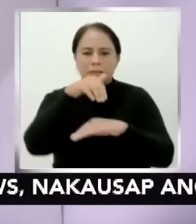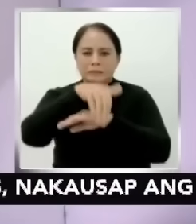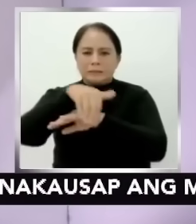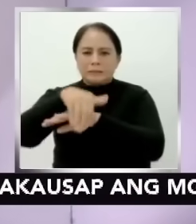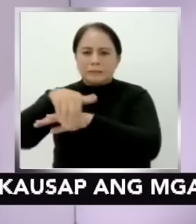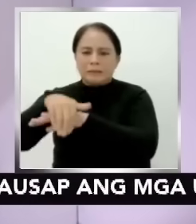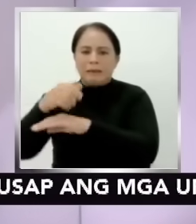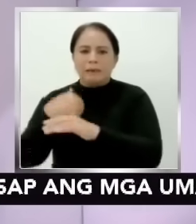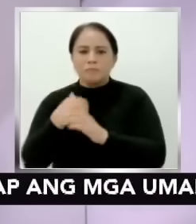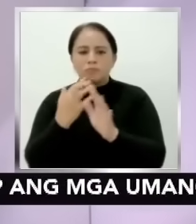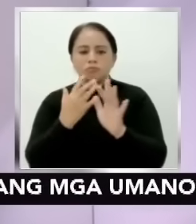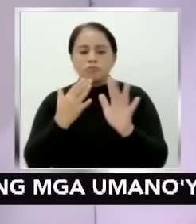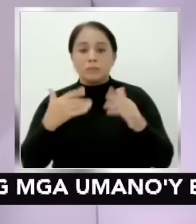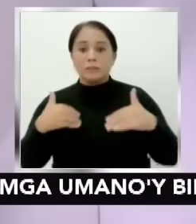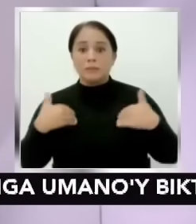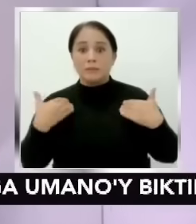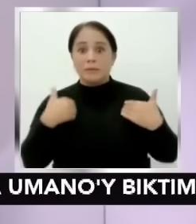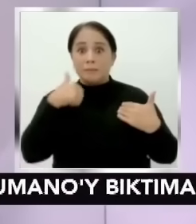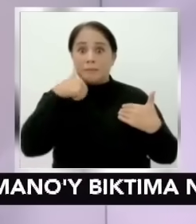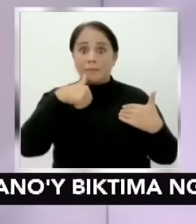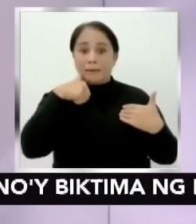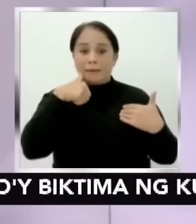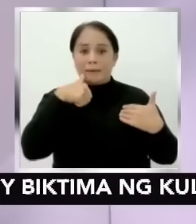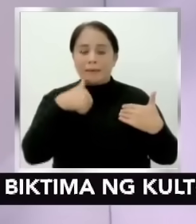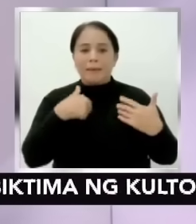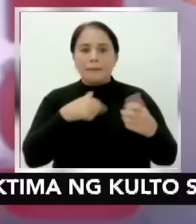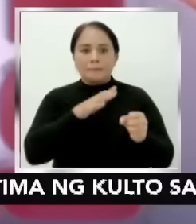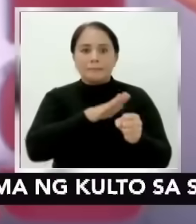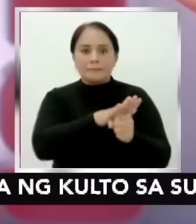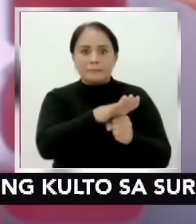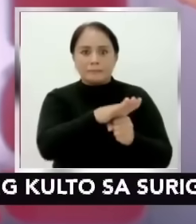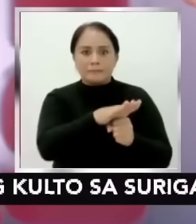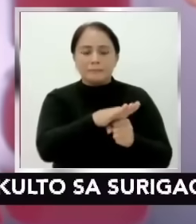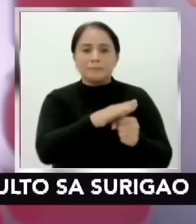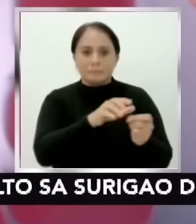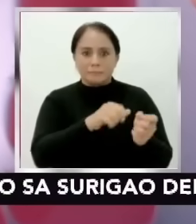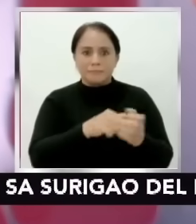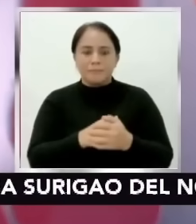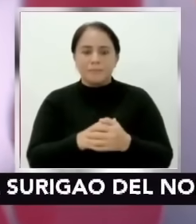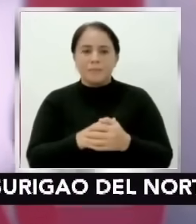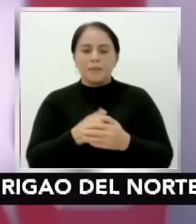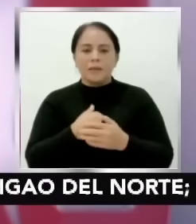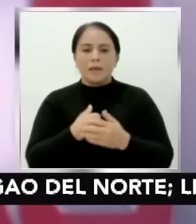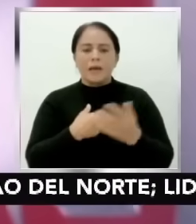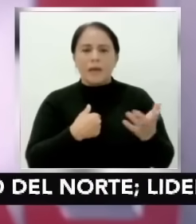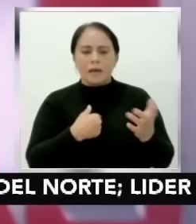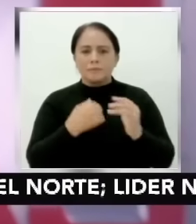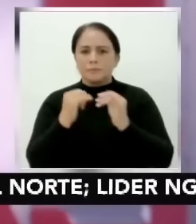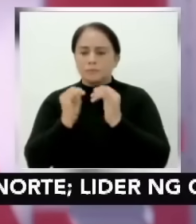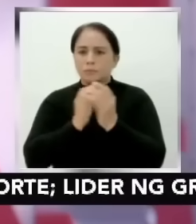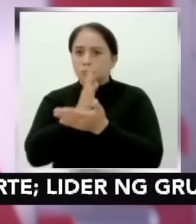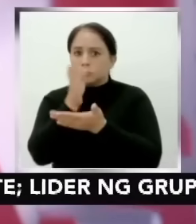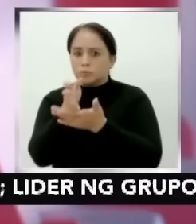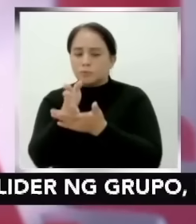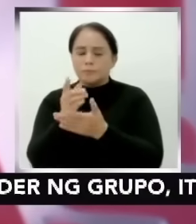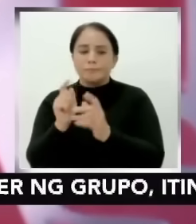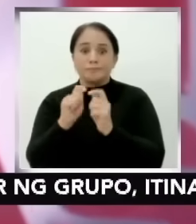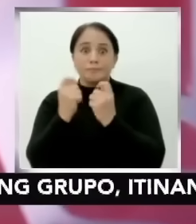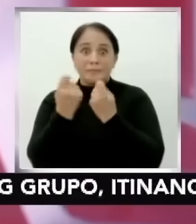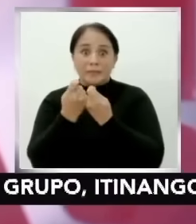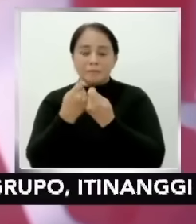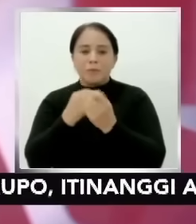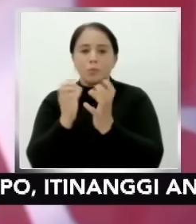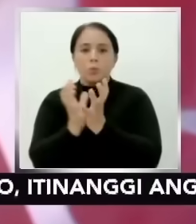mga minor de edad na babae at ipinapagahasa ang ilan. Eksklusibo rin pinuntahan ng aming team ang komunidad ng